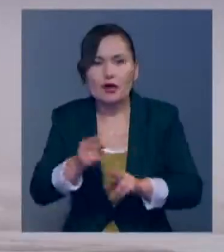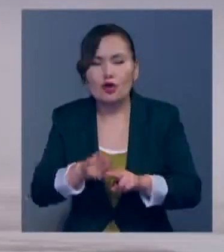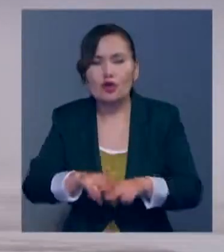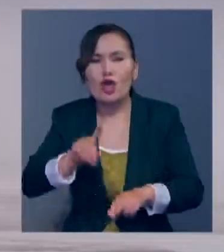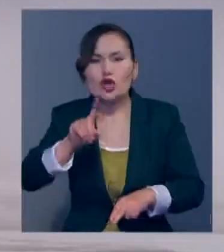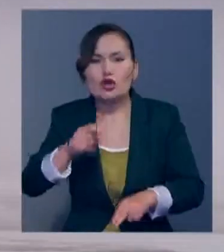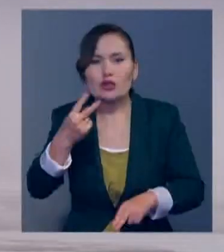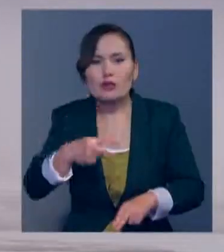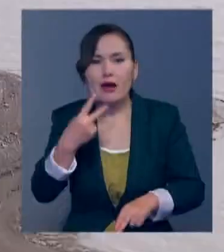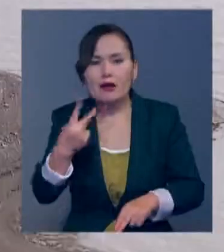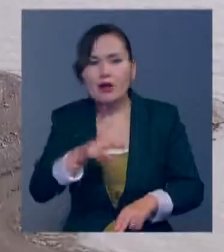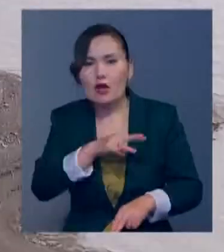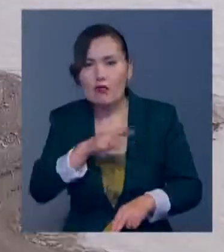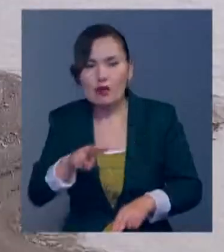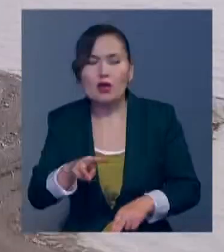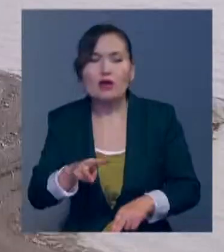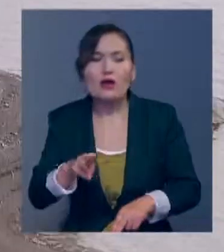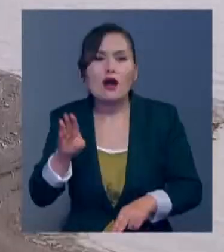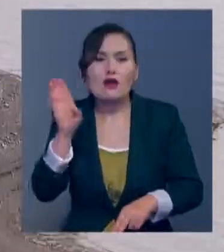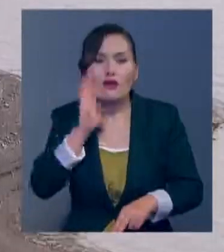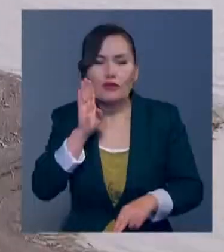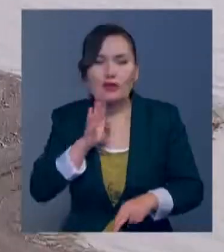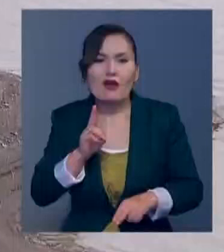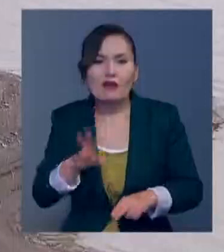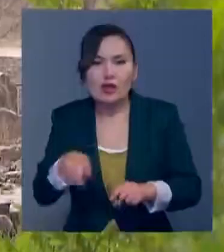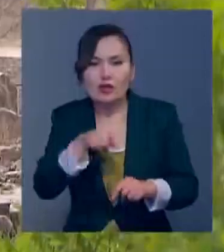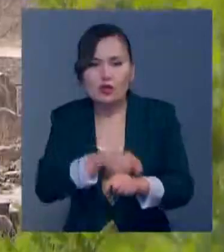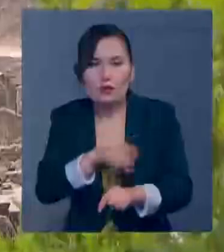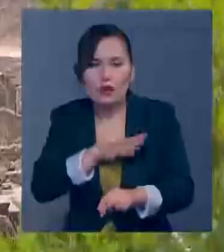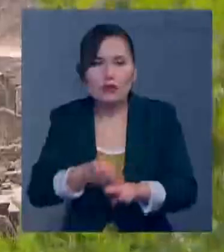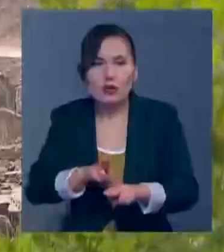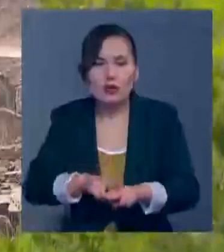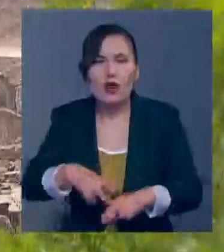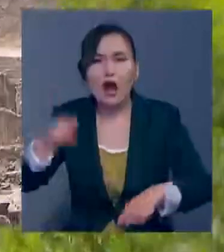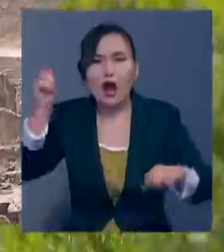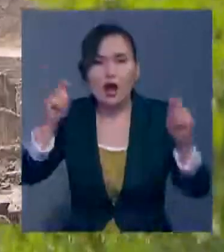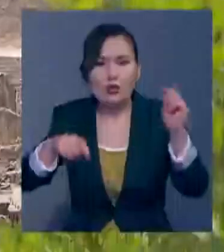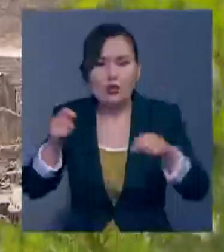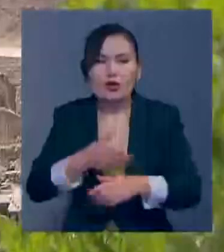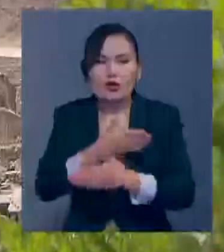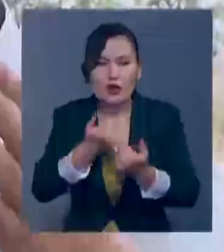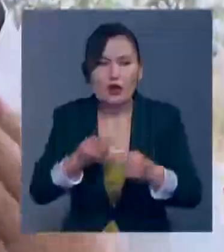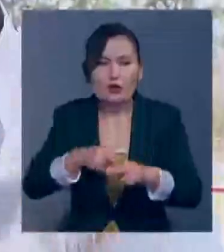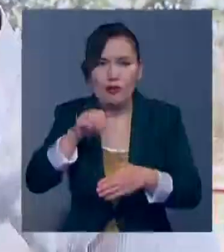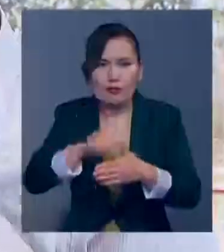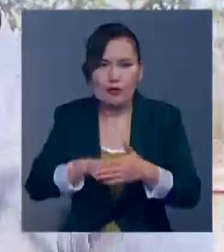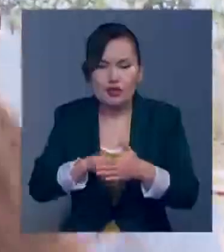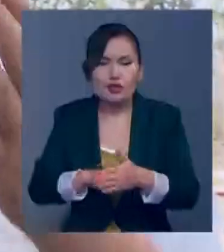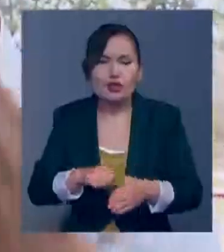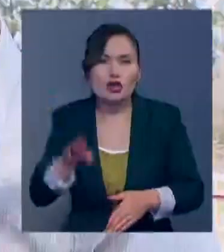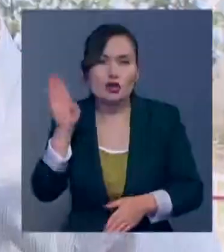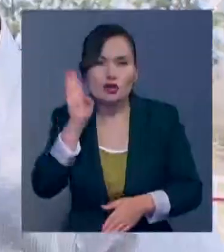122 миллион текше метр су болыпты. Тіршілік нәрінің бұлай төмендеп кетуін мамандар ауа райының салқын болуынан деп түсіндірді. Сәуір